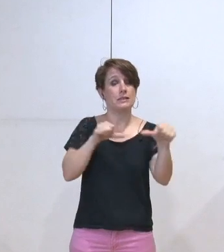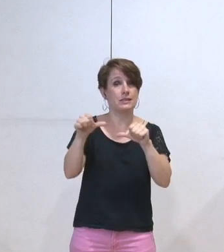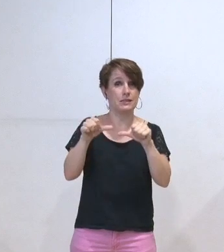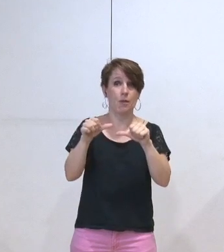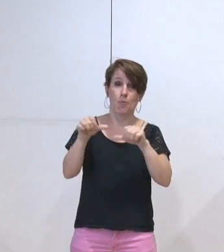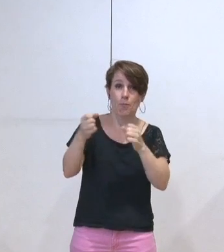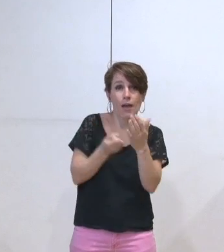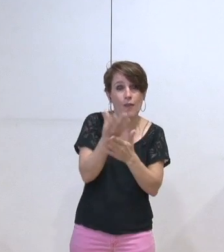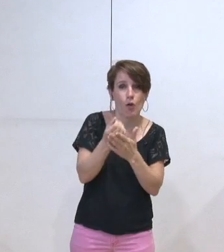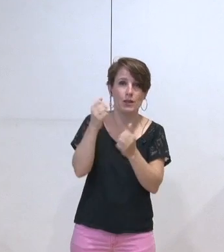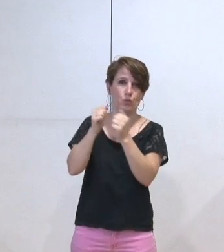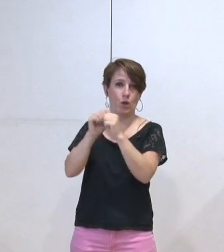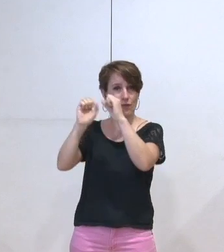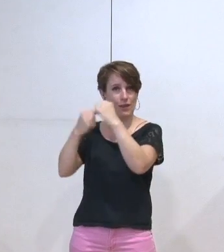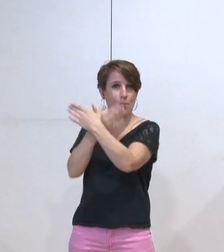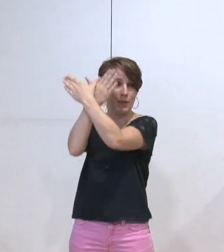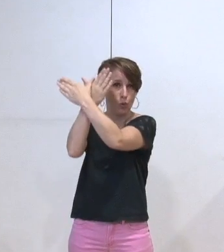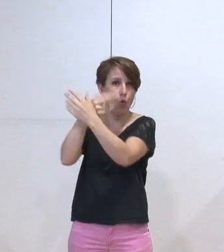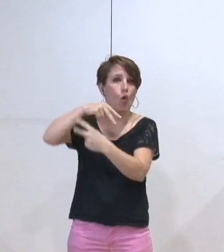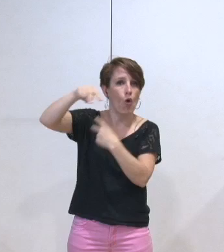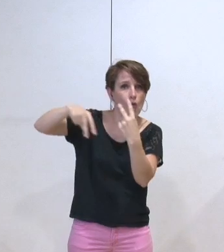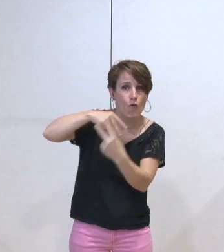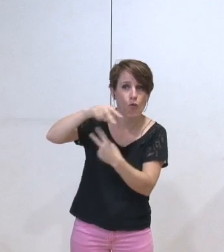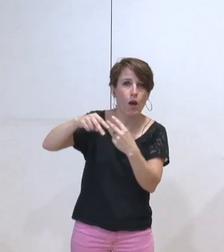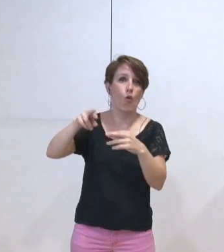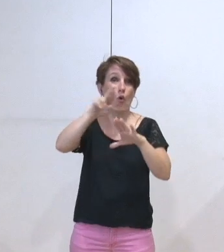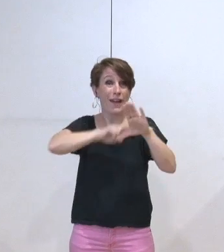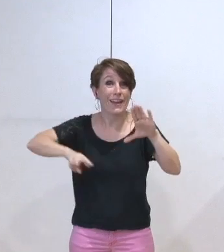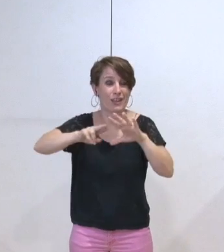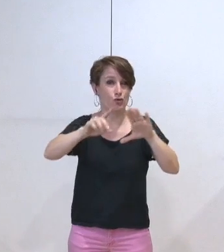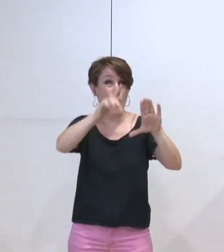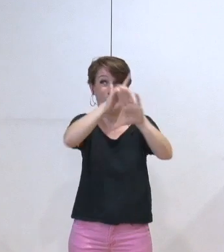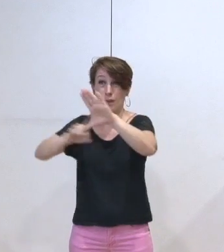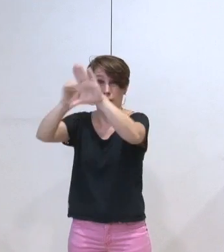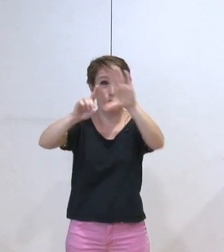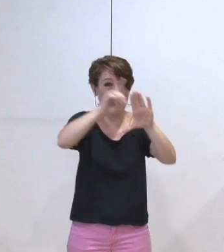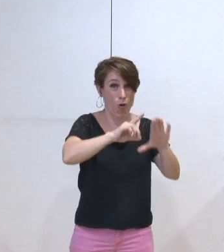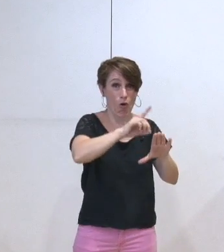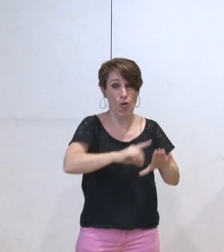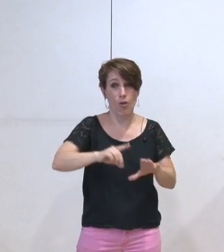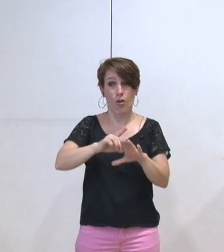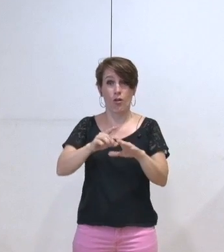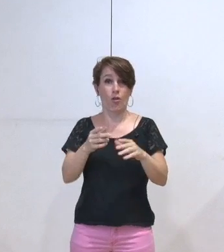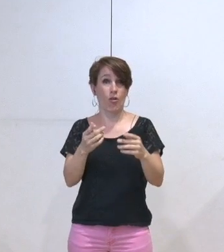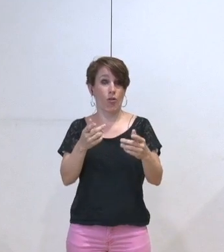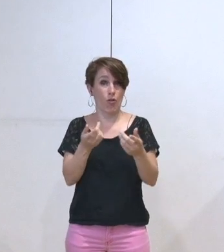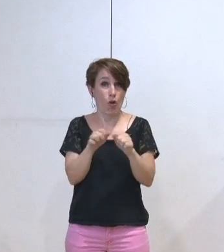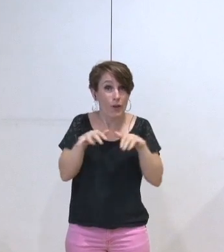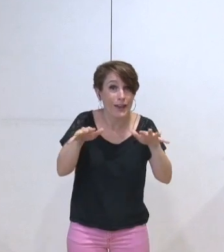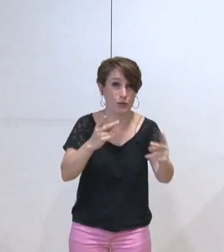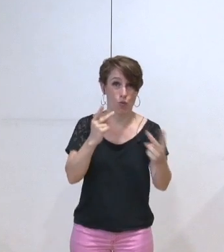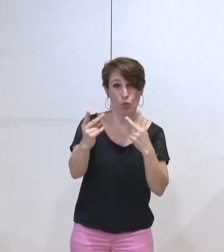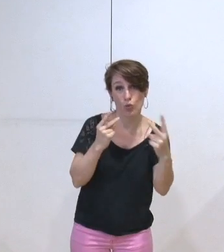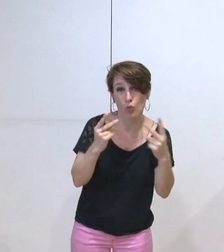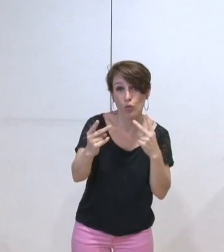Voironnais du grésiv Vaudan les la région les département avec les chambres consulaires les gestionnaires de réseaux autoroutiers les médias